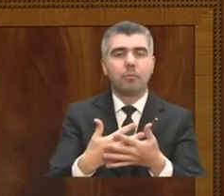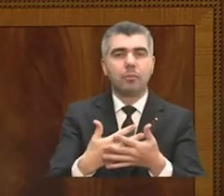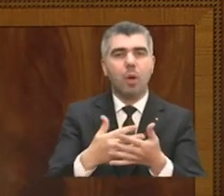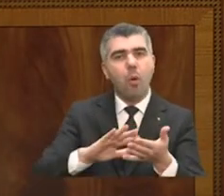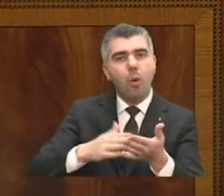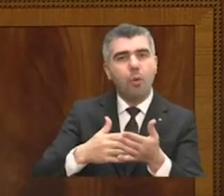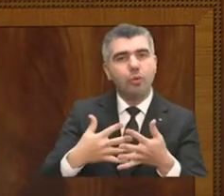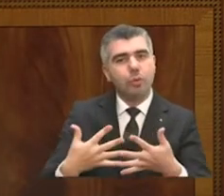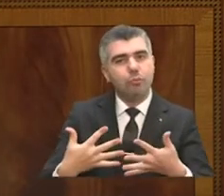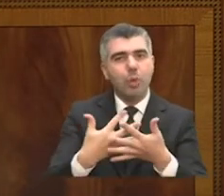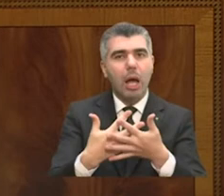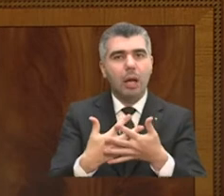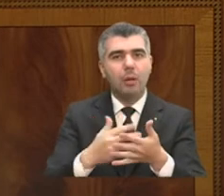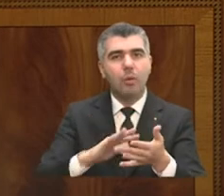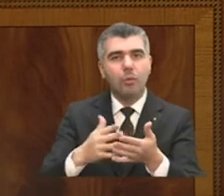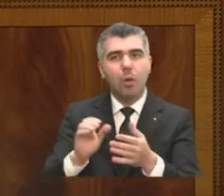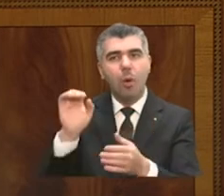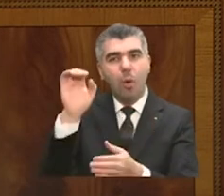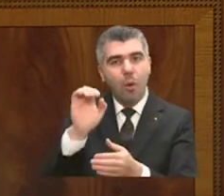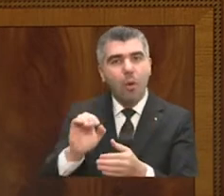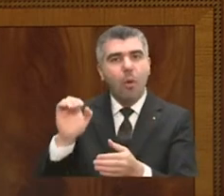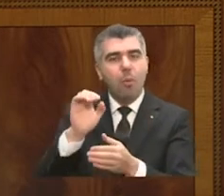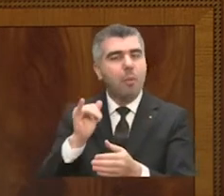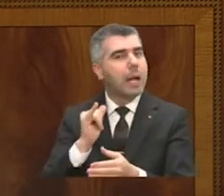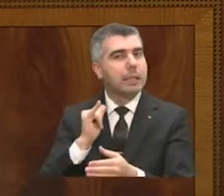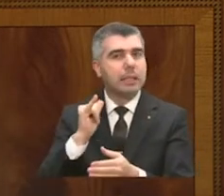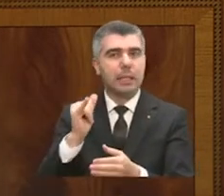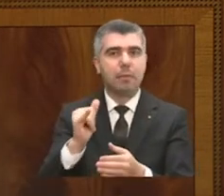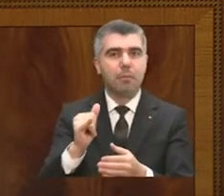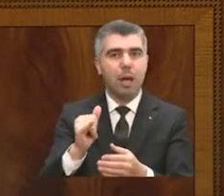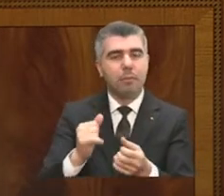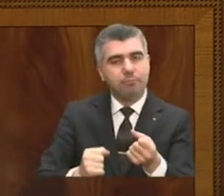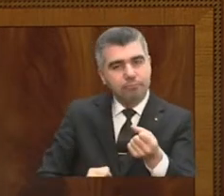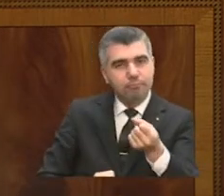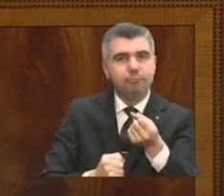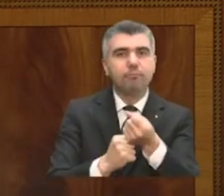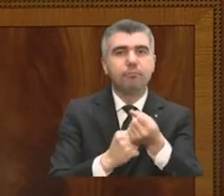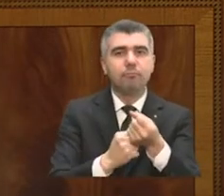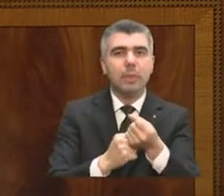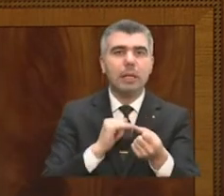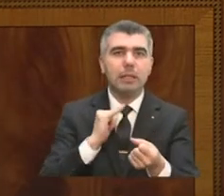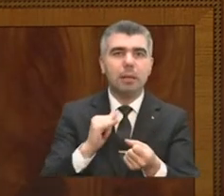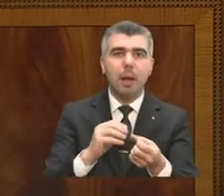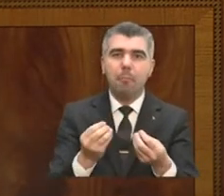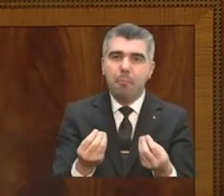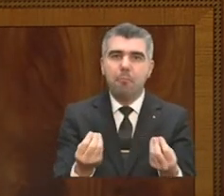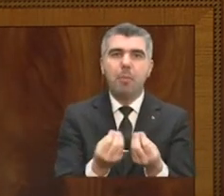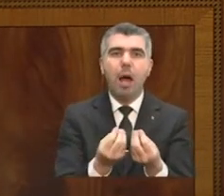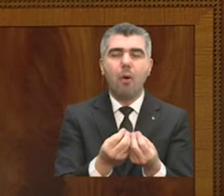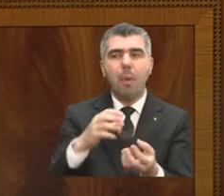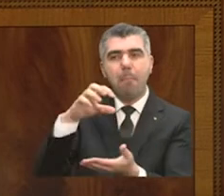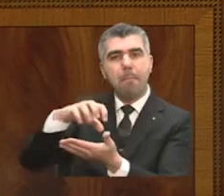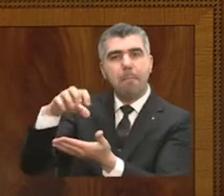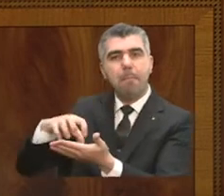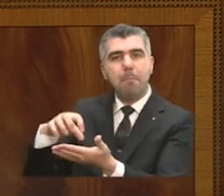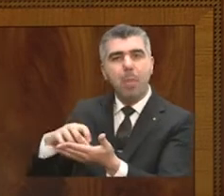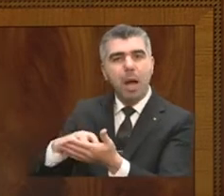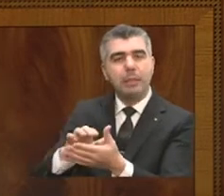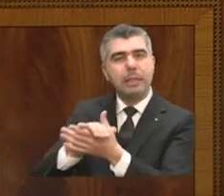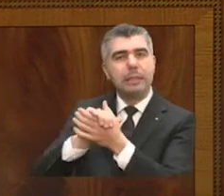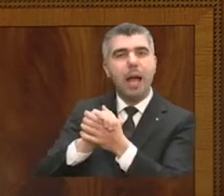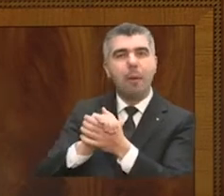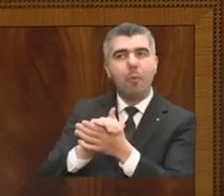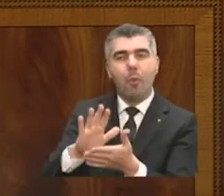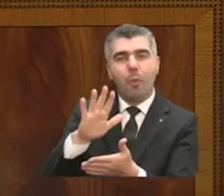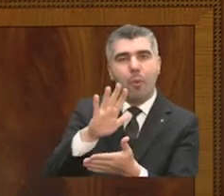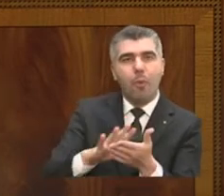cette décision et nous allons continuer à développer notre partenariat avec l'Europe, avec